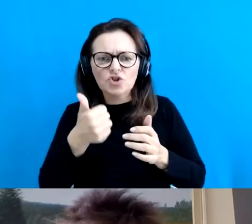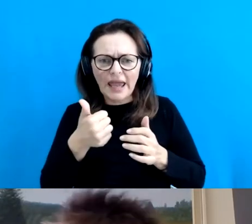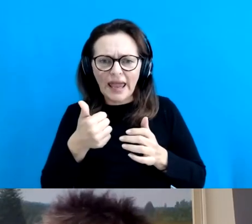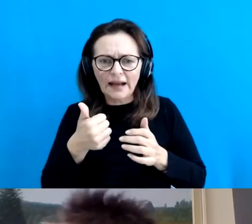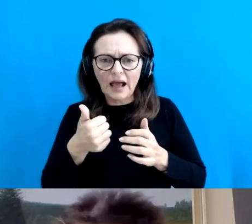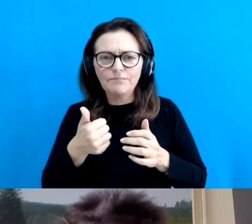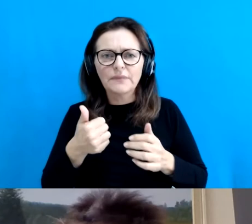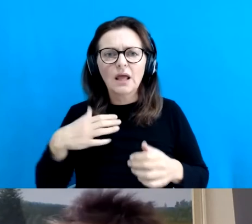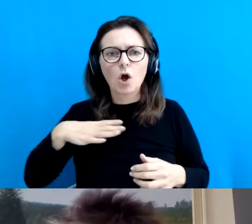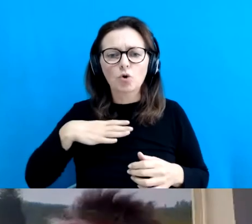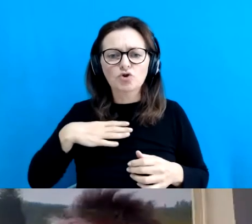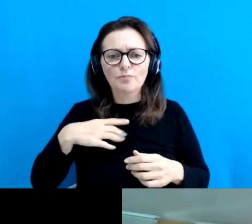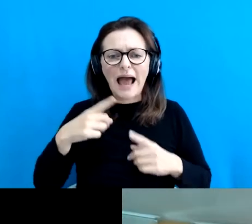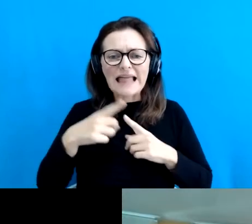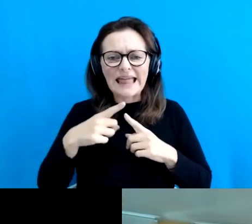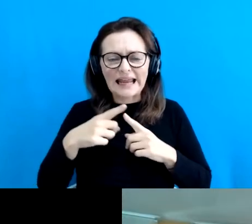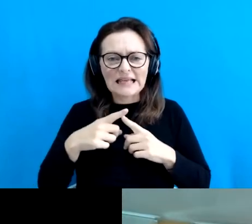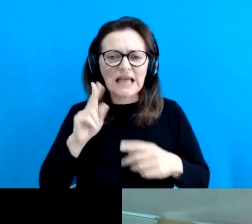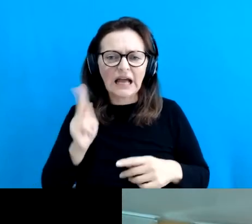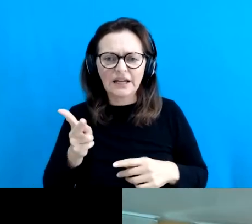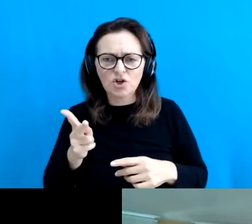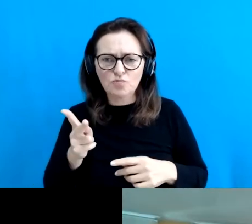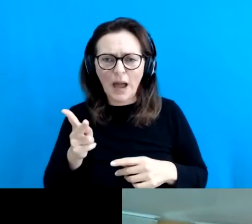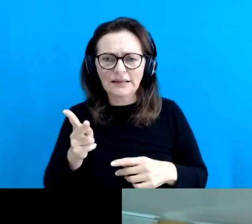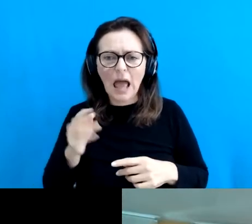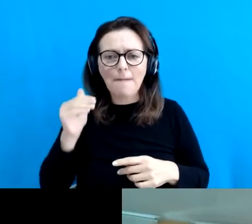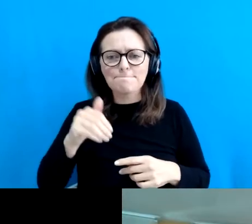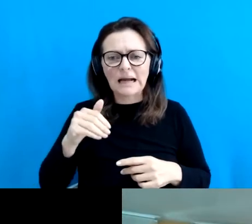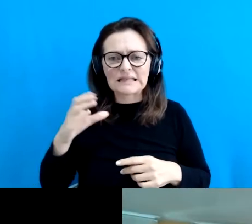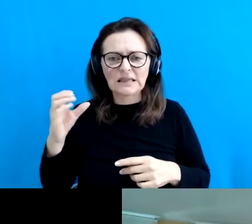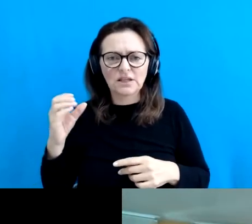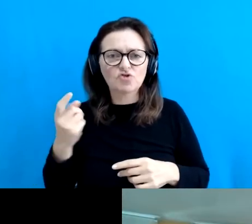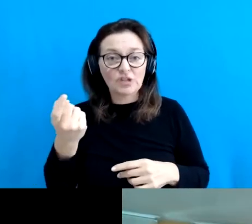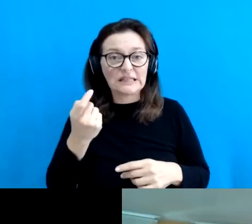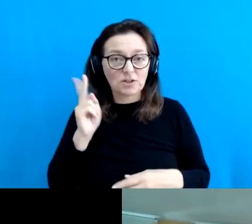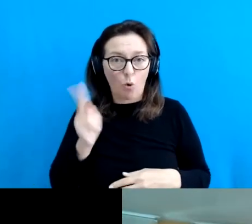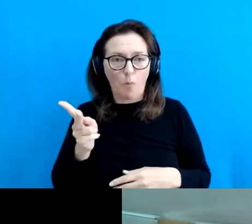gospa Tereza Križman Marcetič iz Kopra. Izvolite. Ja.